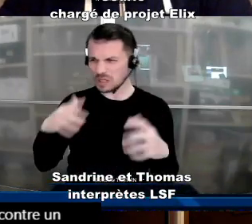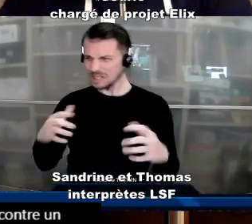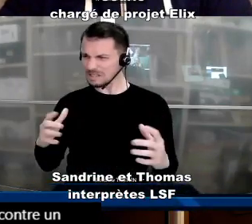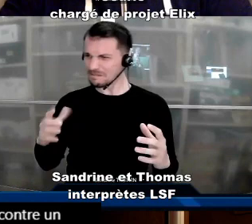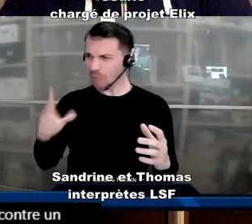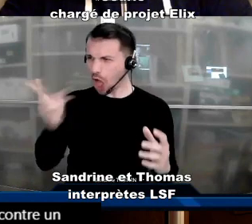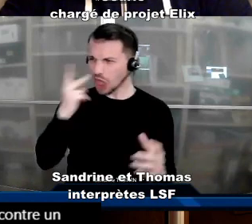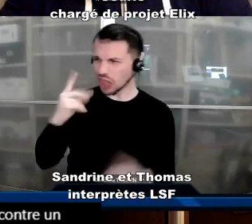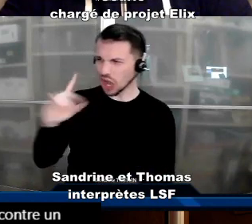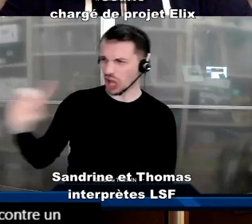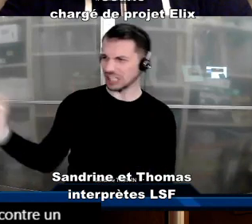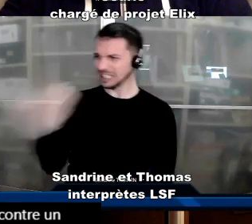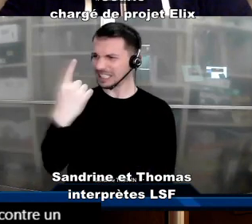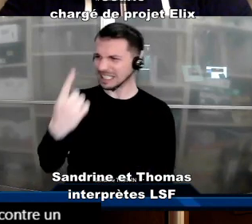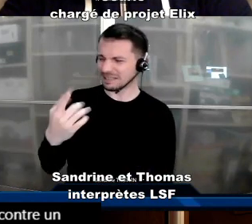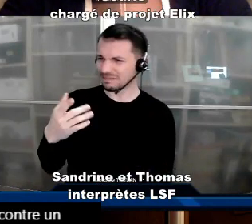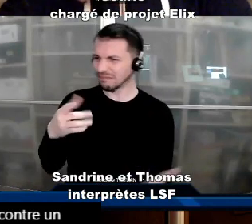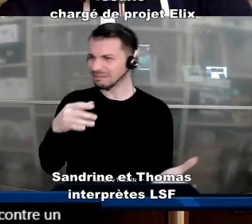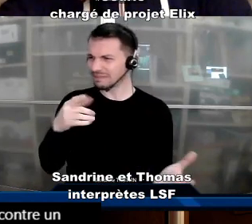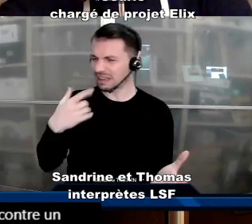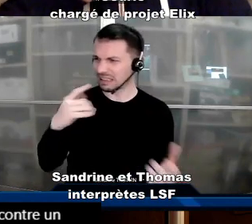des entendants qui font des maladresses. Nous, on se dit,